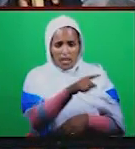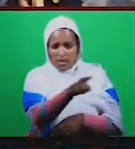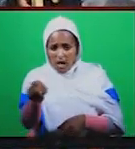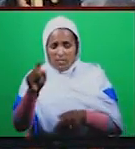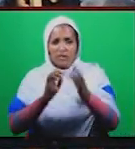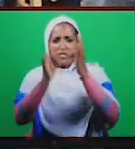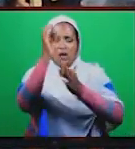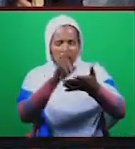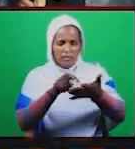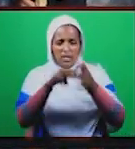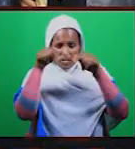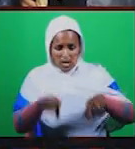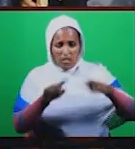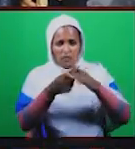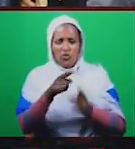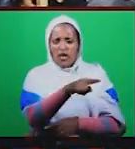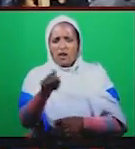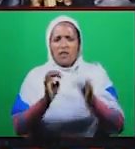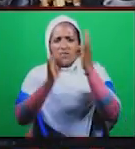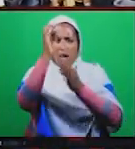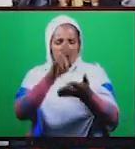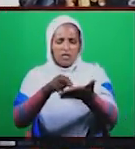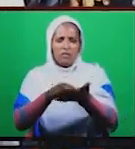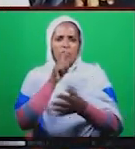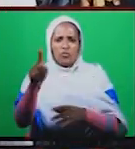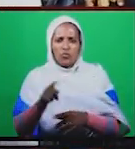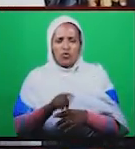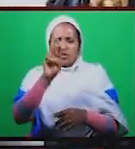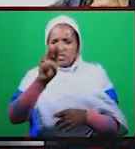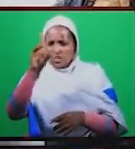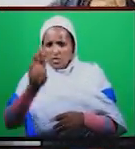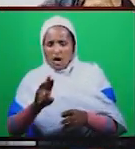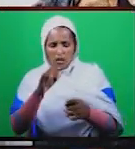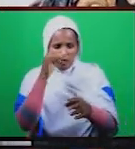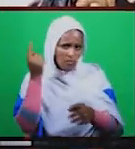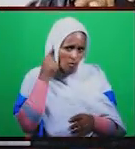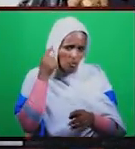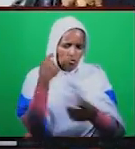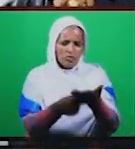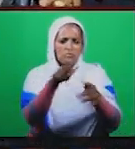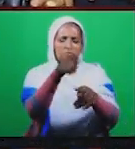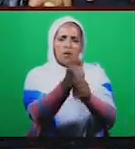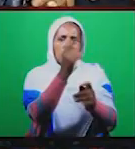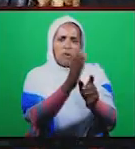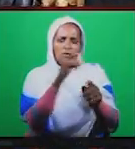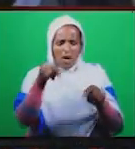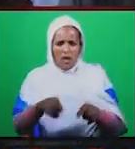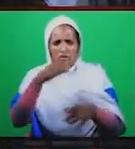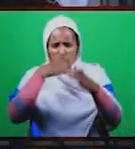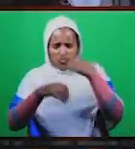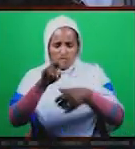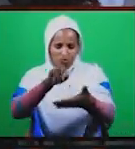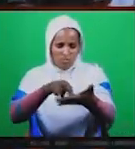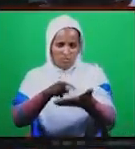ነገ የናንተን ታሪክ እናነባለን ዛሬ ጀምሮ የናንተ ታሪክ እየተነበበ ነው በስንክሳር የሰማነው ነው እዚህ ሆነው ስለዚህ ዛሬ ትኩስ